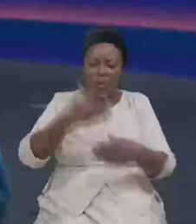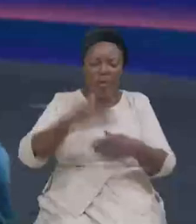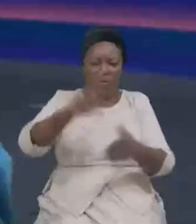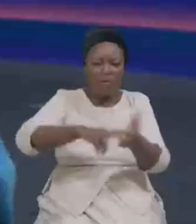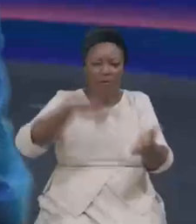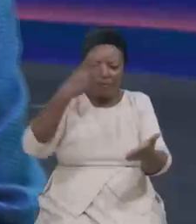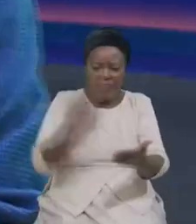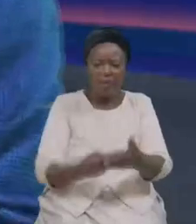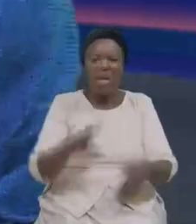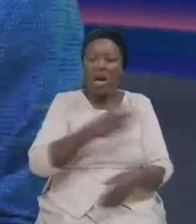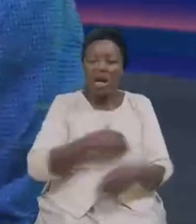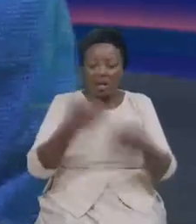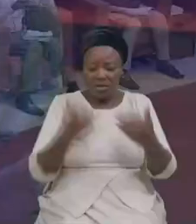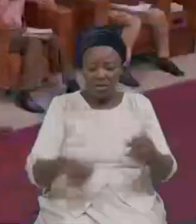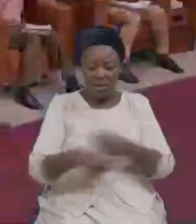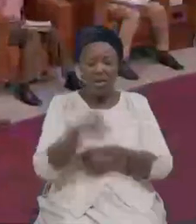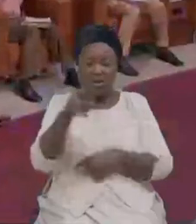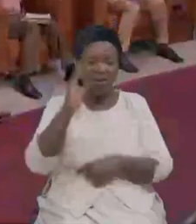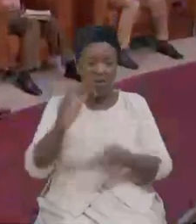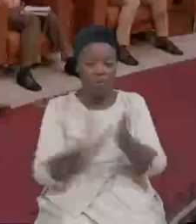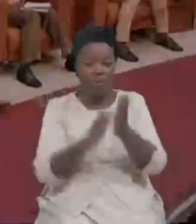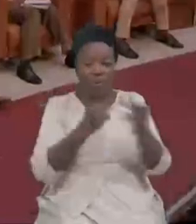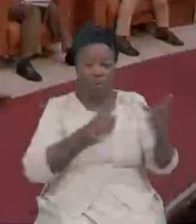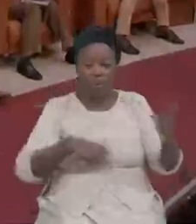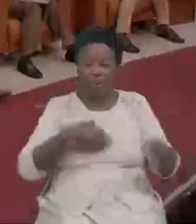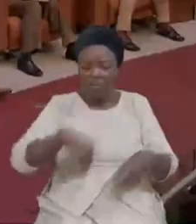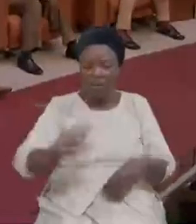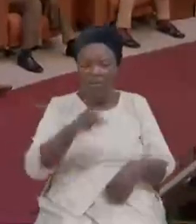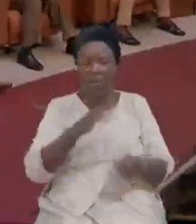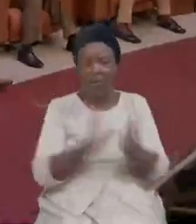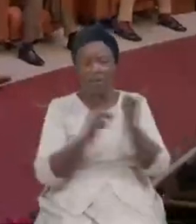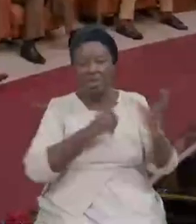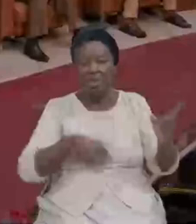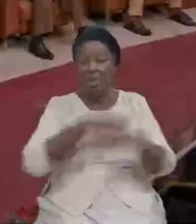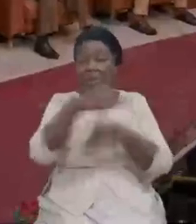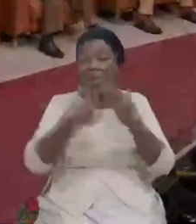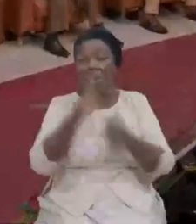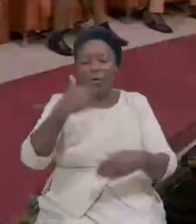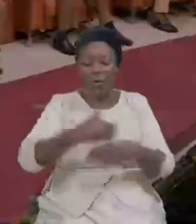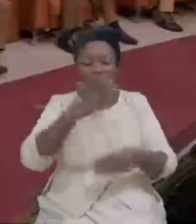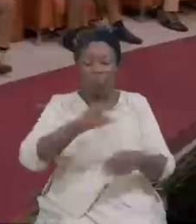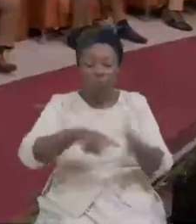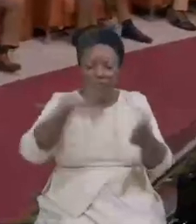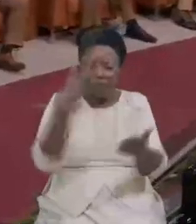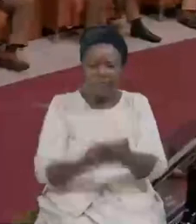tu vas louer Dieu. Et pendant que tu loues le Seigneur, toutes tes murailles vont s'écrouler au nom de